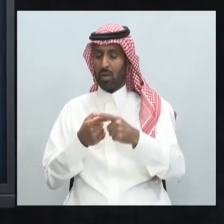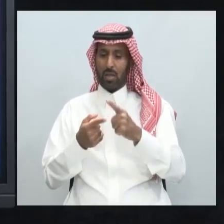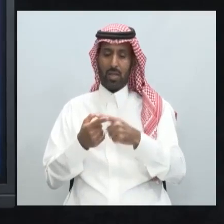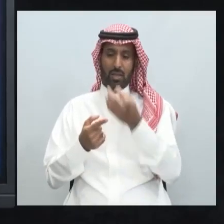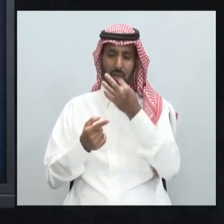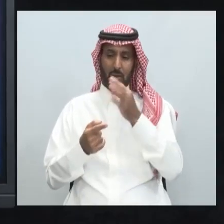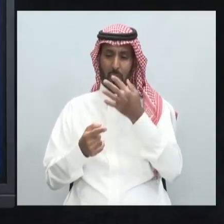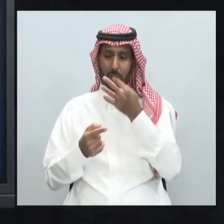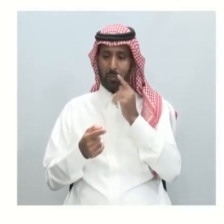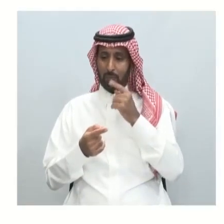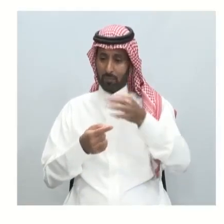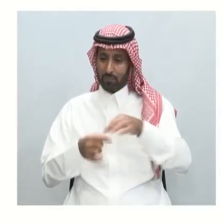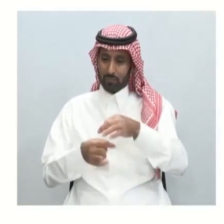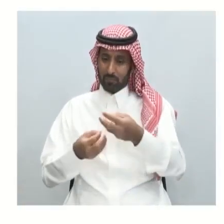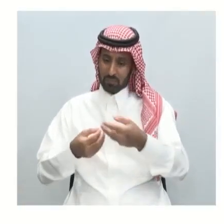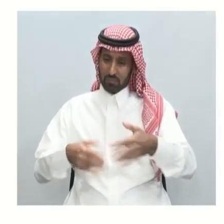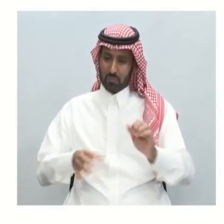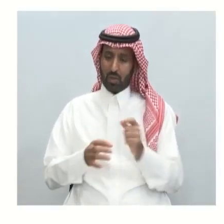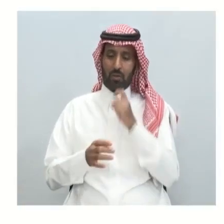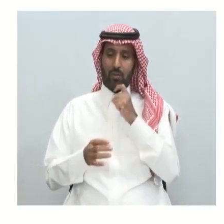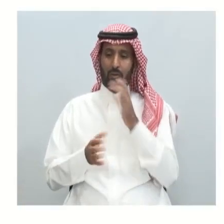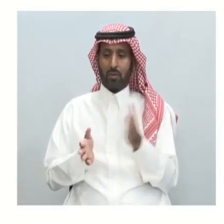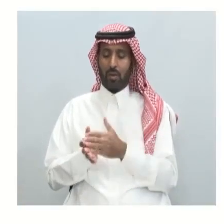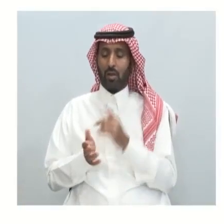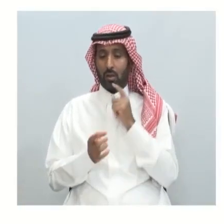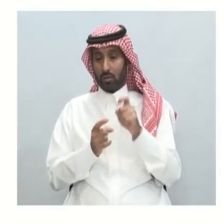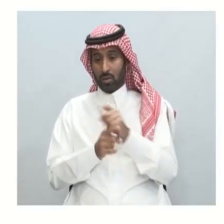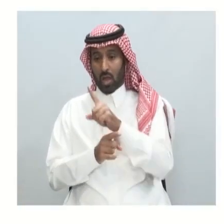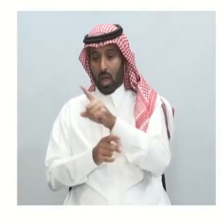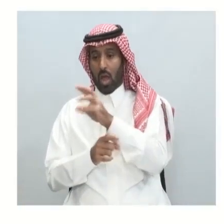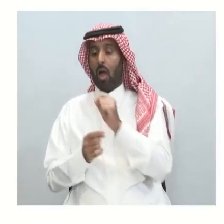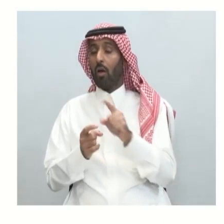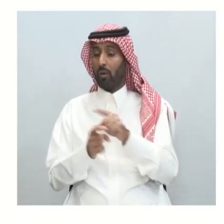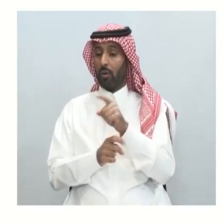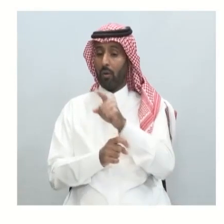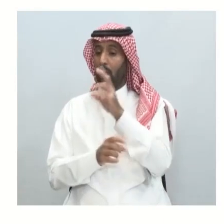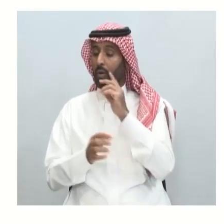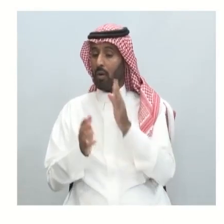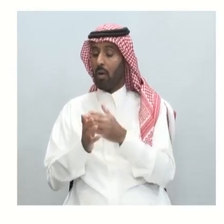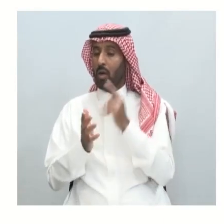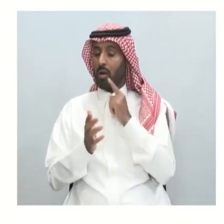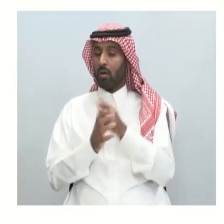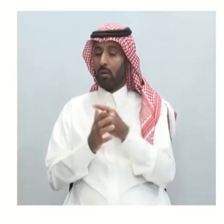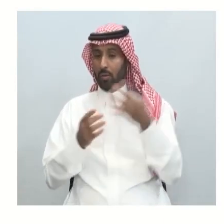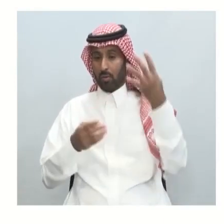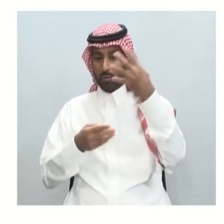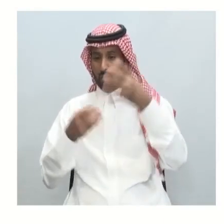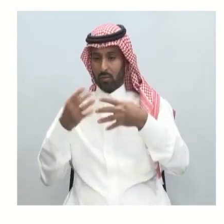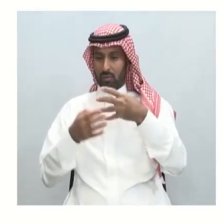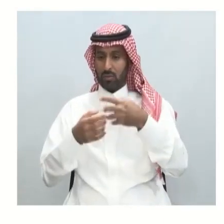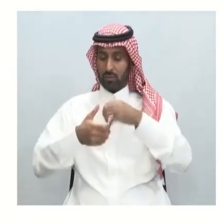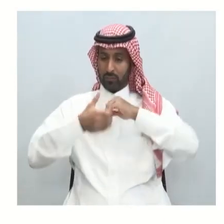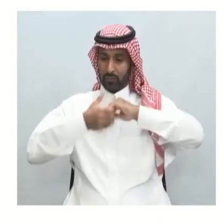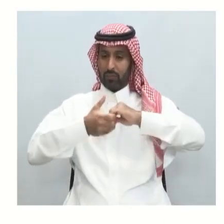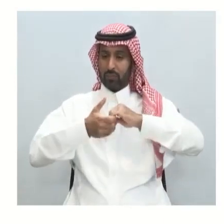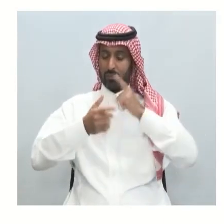والملح لا ينصهر ثانيا الحاله الغازيه الكثير منها يوجد اي المركبات التساهميه الكثير